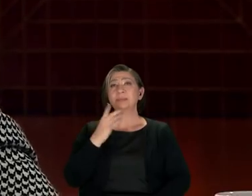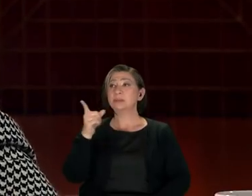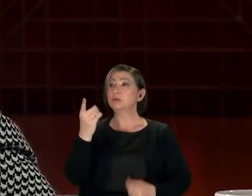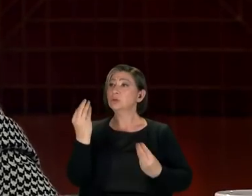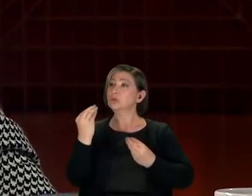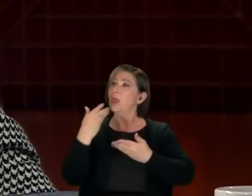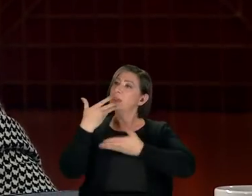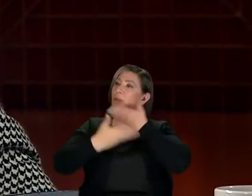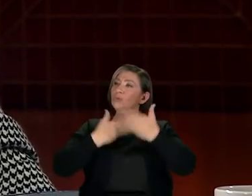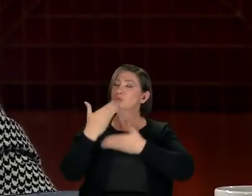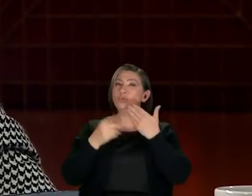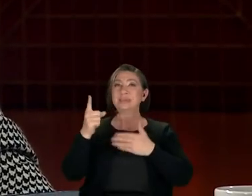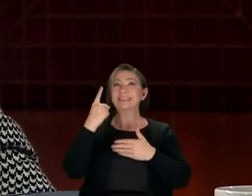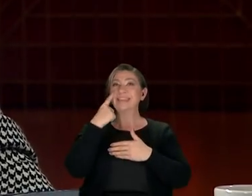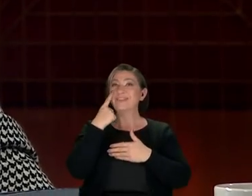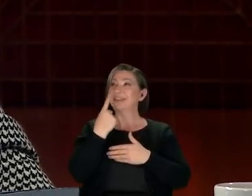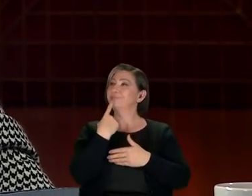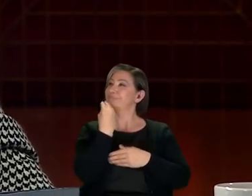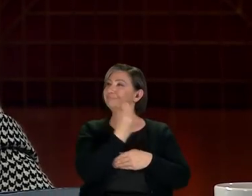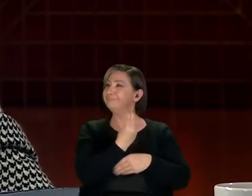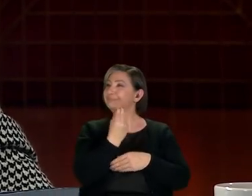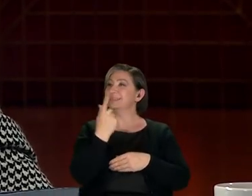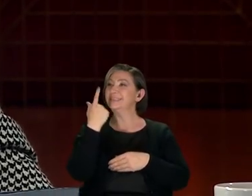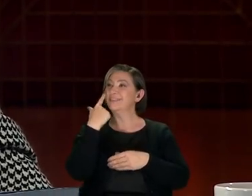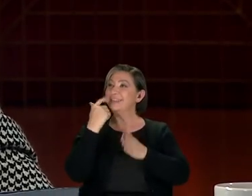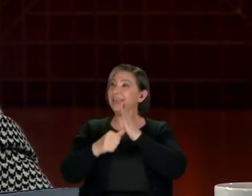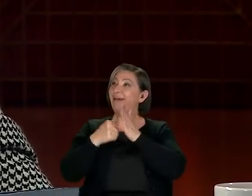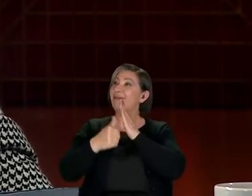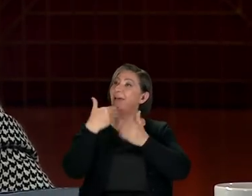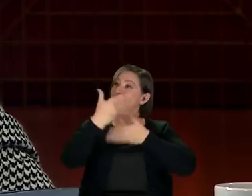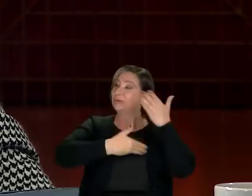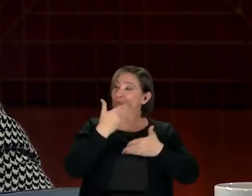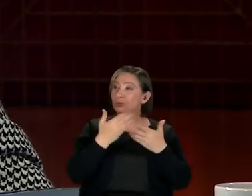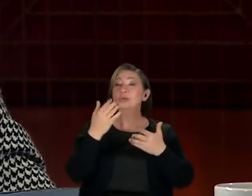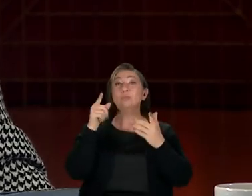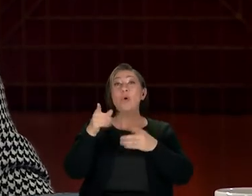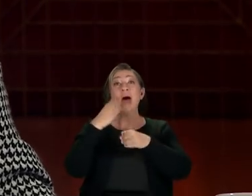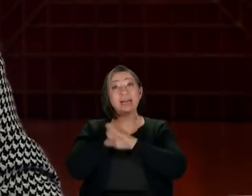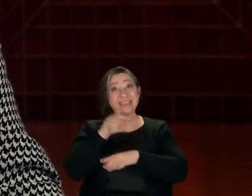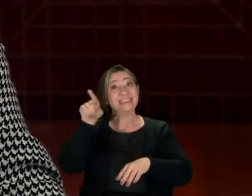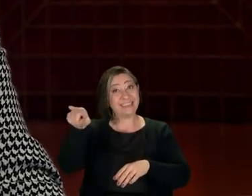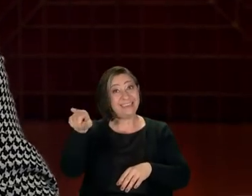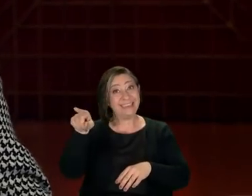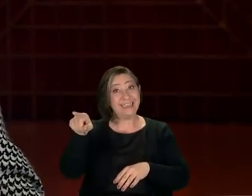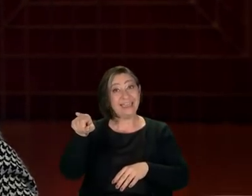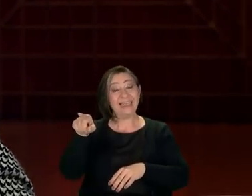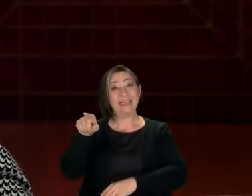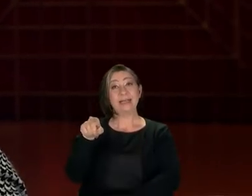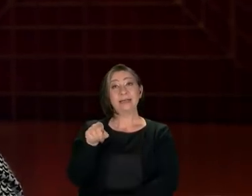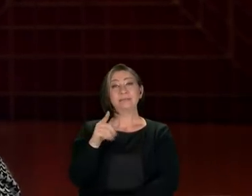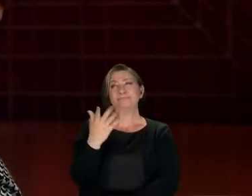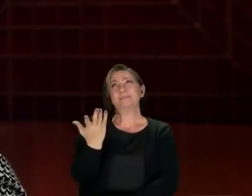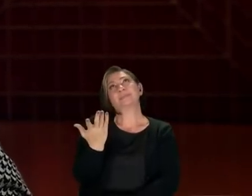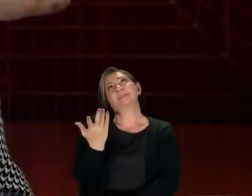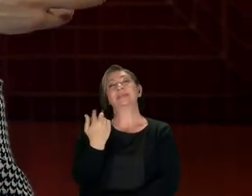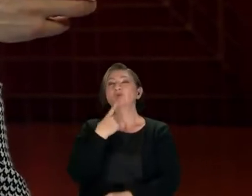ne güzel bir vurgu yapıyorsunuz burada. Devlete vurgu yapıyorsunuz ve devletin tarihine vurgu yapıyorsunuz. Bu aslında sizi nasıl